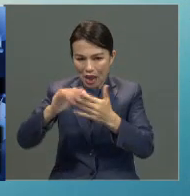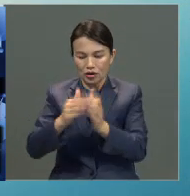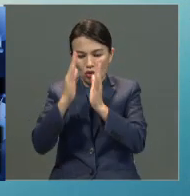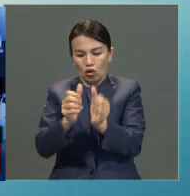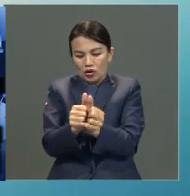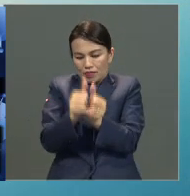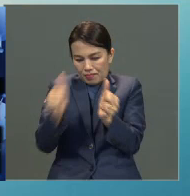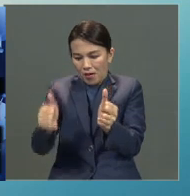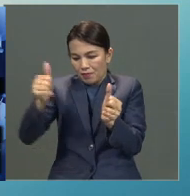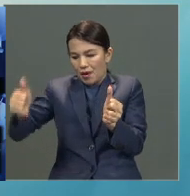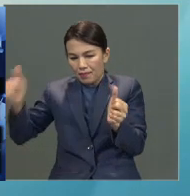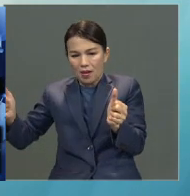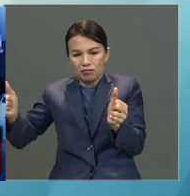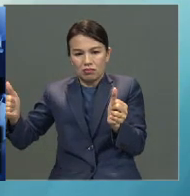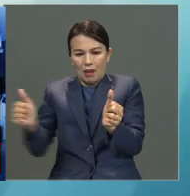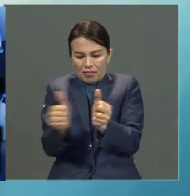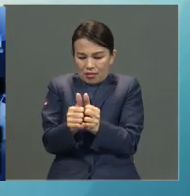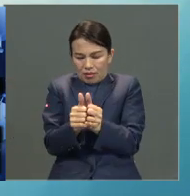ข้อคือถือหลักสะอาดปราศจากแออัดเท่ากับเป็น5